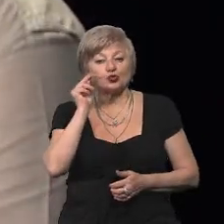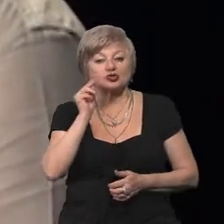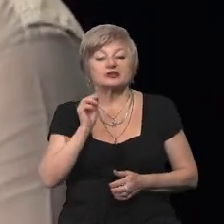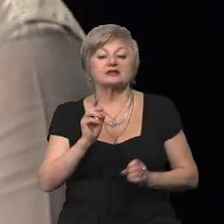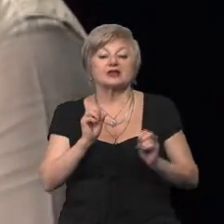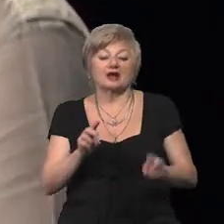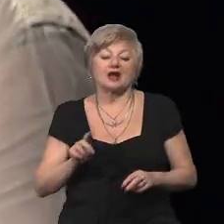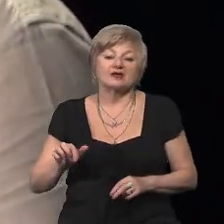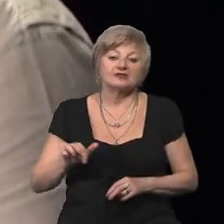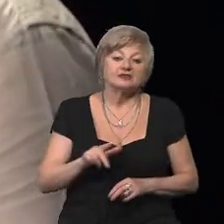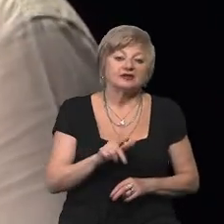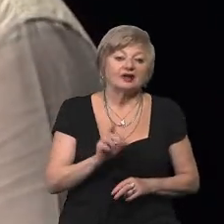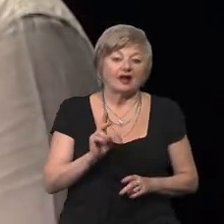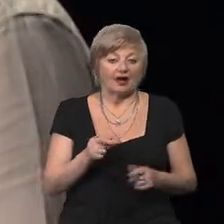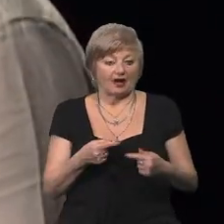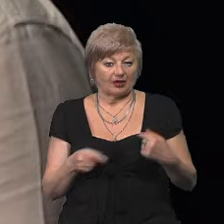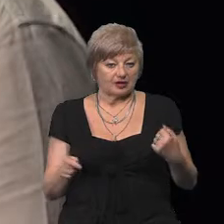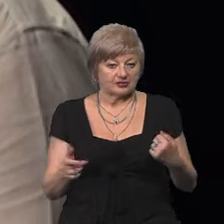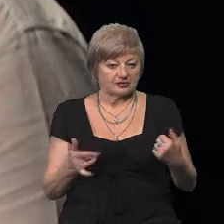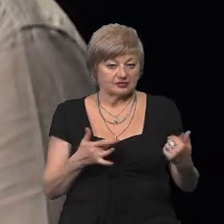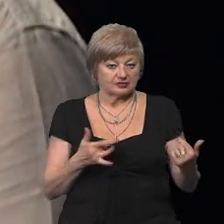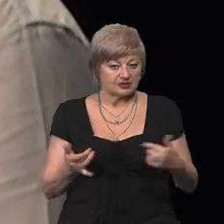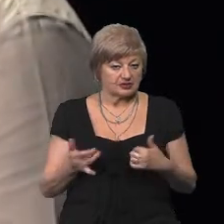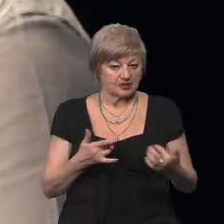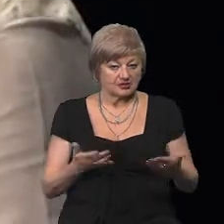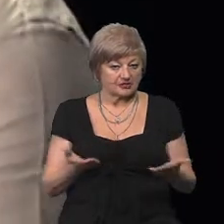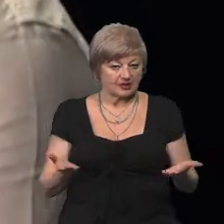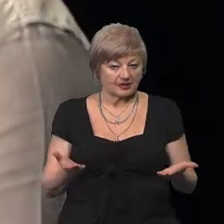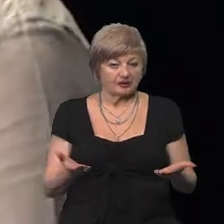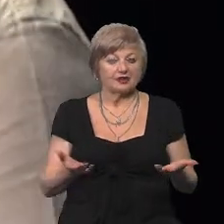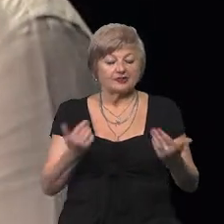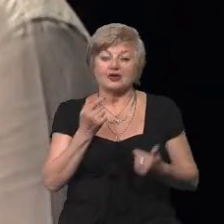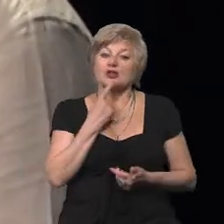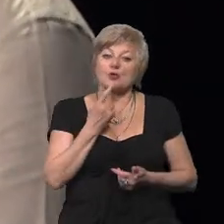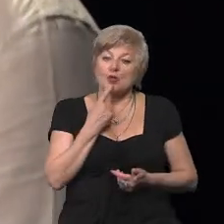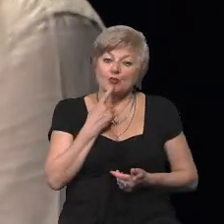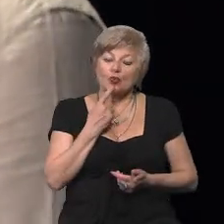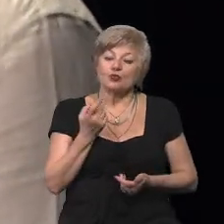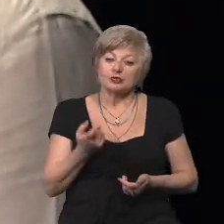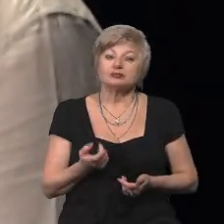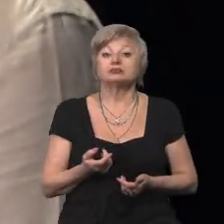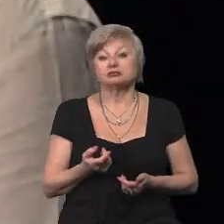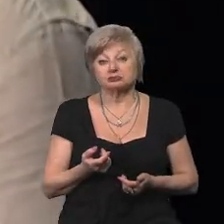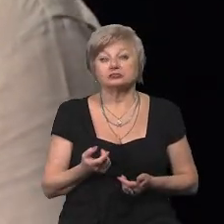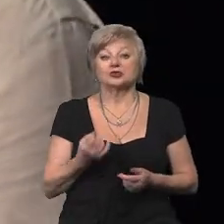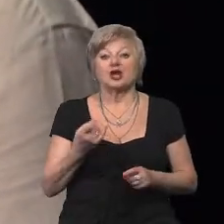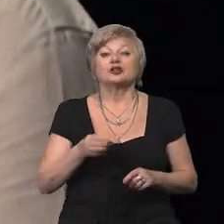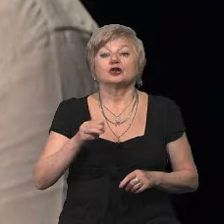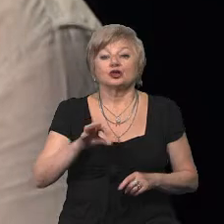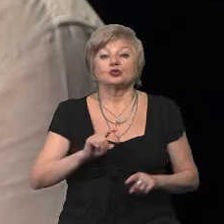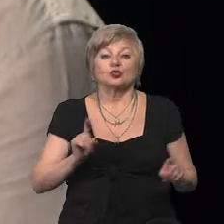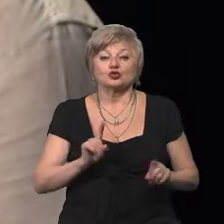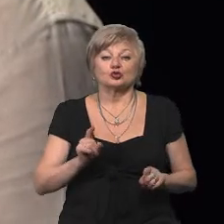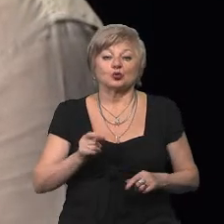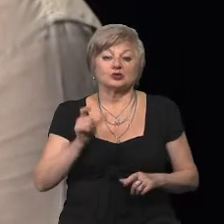сторону? А какая разница? Они, ну да, действительно, какая разница? Давайте перестроимся, перестроились. Ну, это тоже такой был. И для